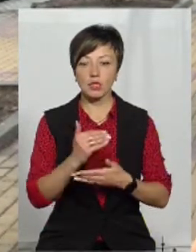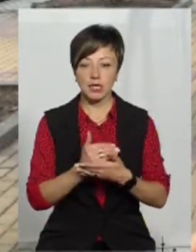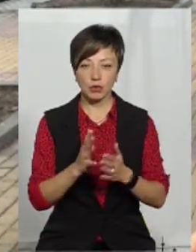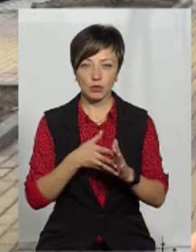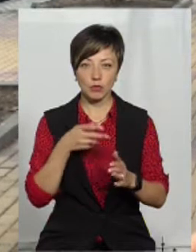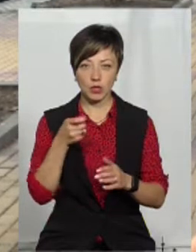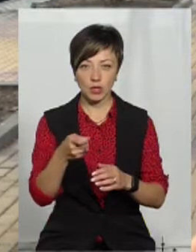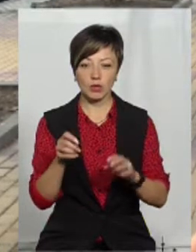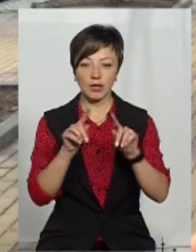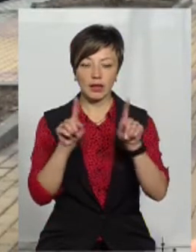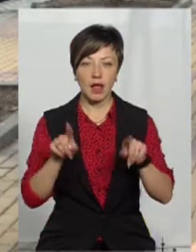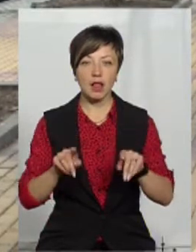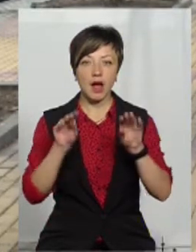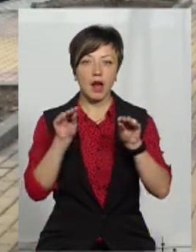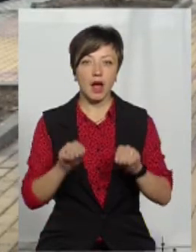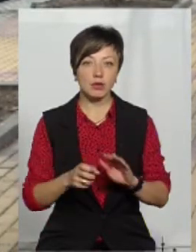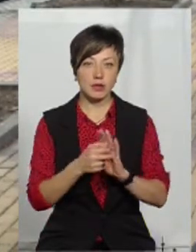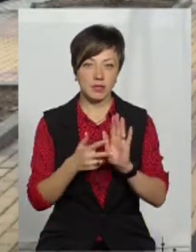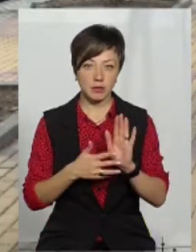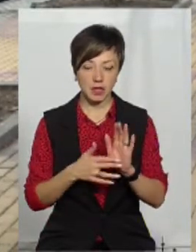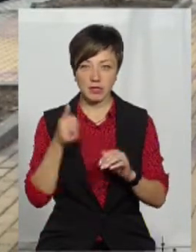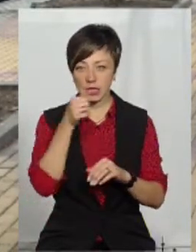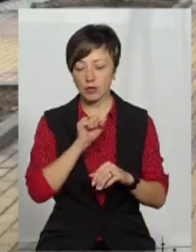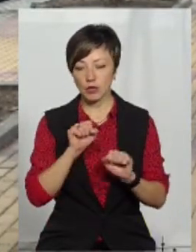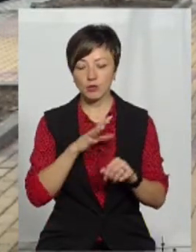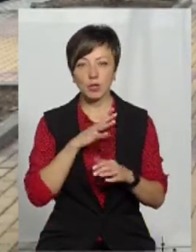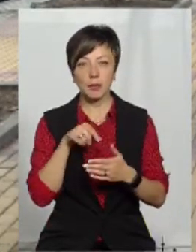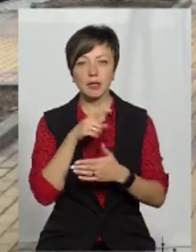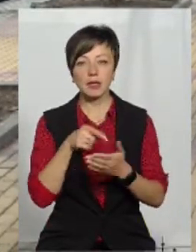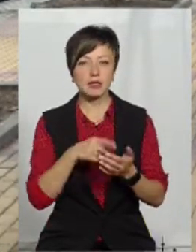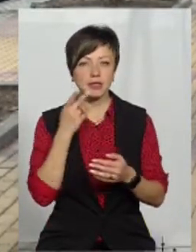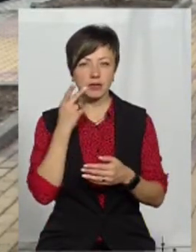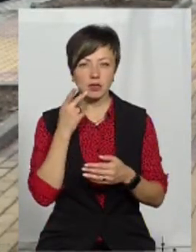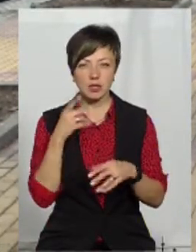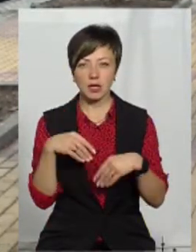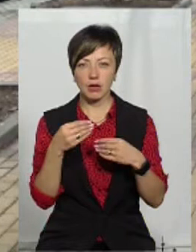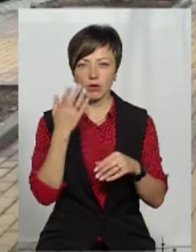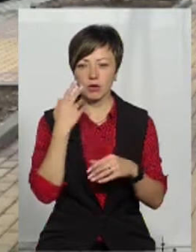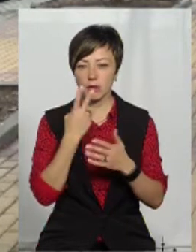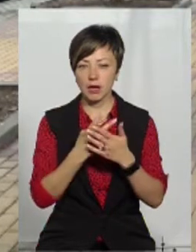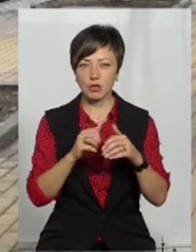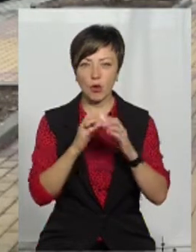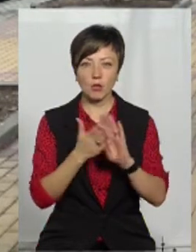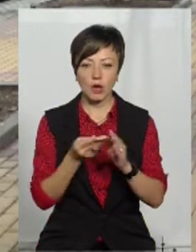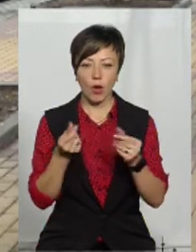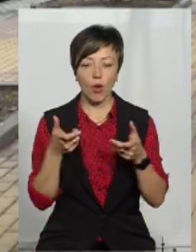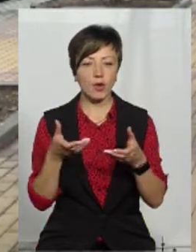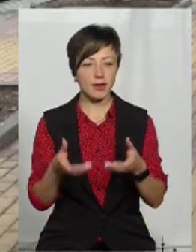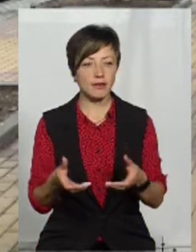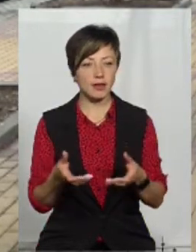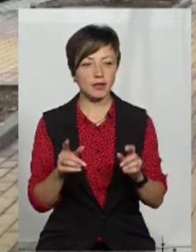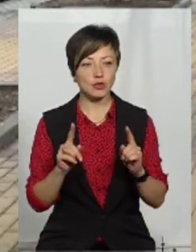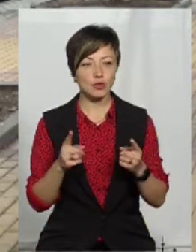декларацію за 2018 рік. Ну, може бути логічне питання, яке я завжди задаю, коли бачу такий обсяг готівки,